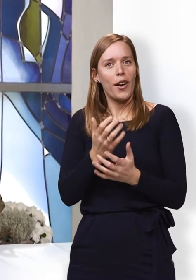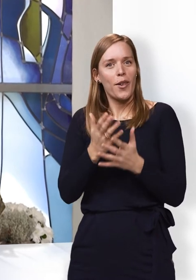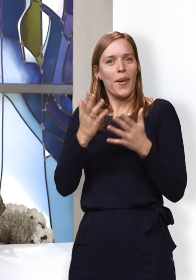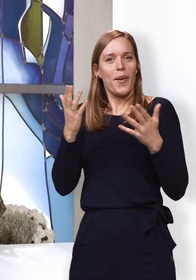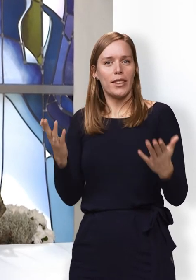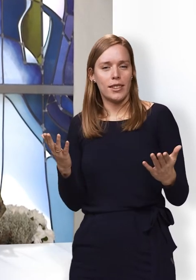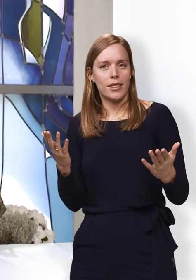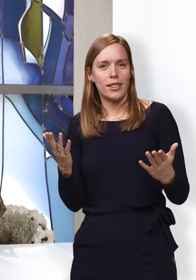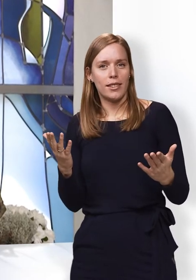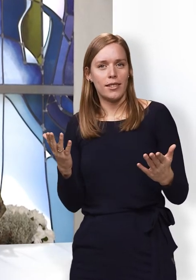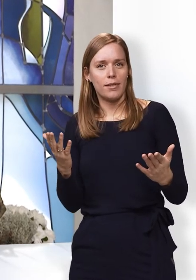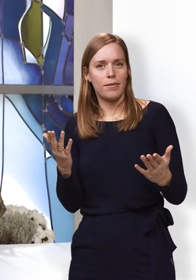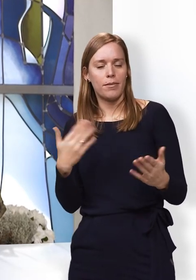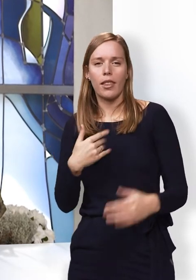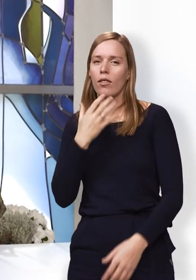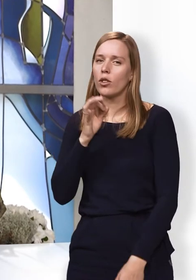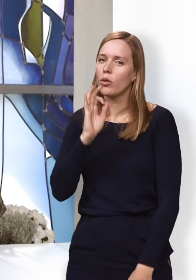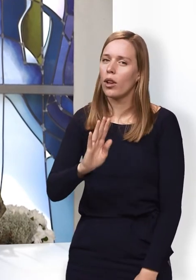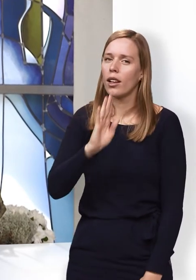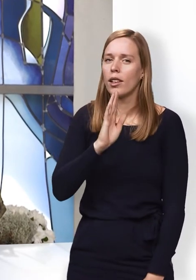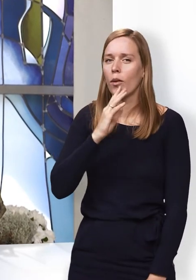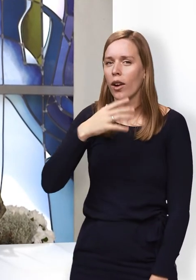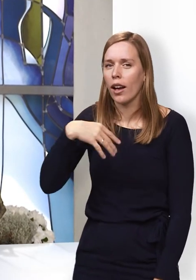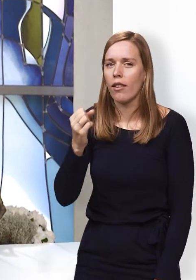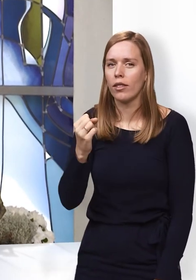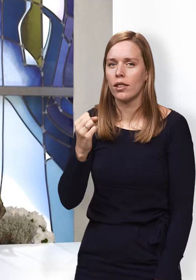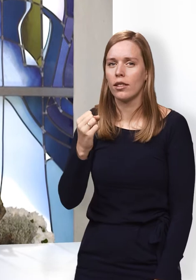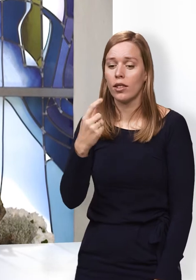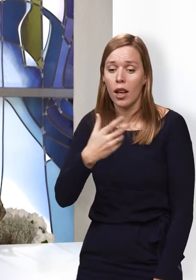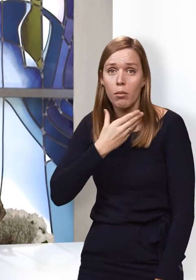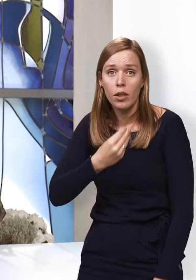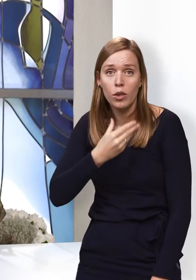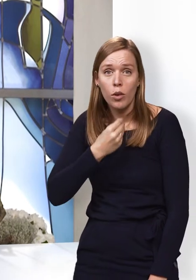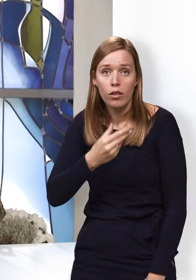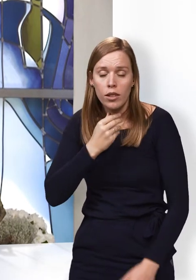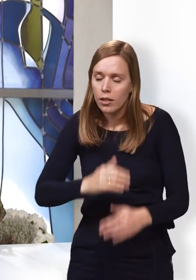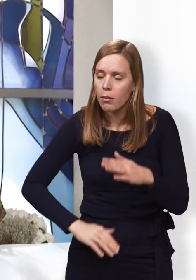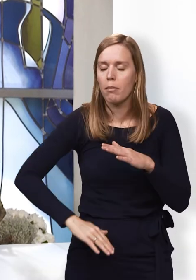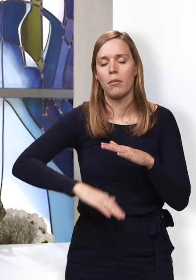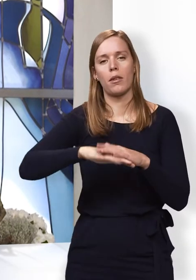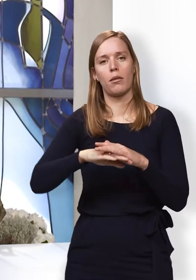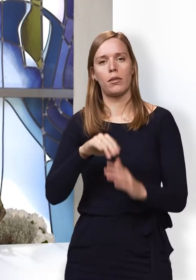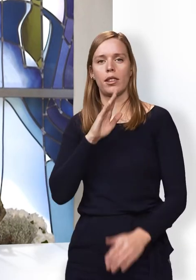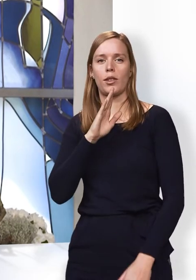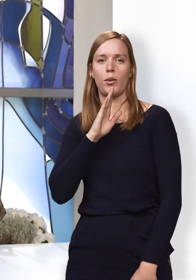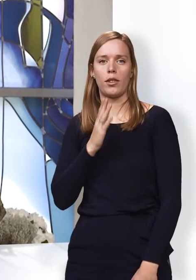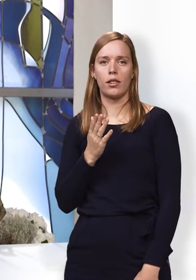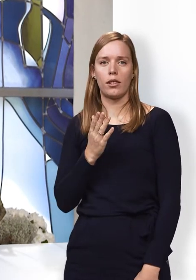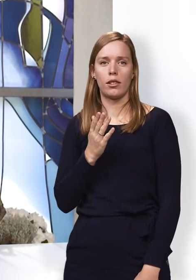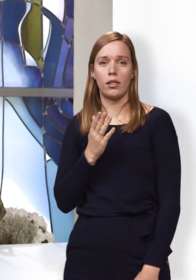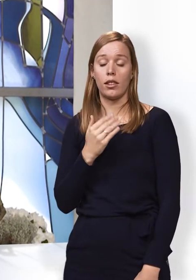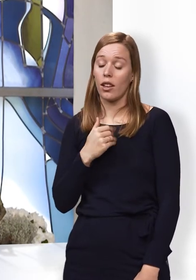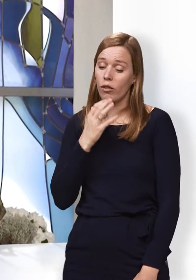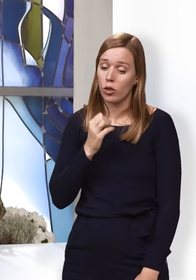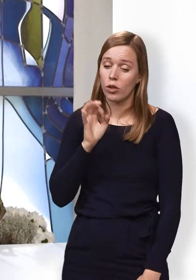erscheinen. Ich wünsche dir genug Gewinn, damit deine Bedürfnisse mehr als gestillt sind. Ich wünsche dir